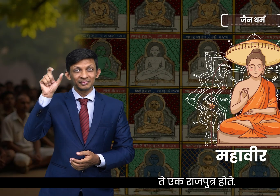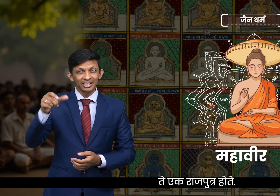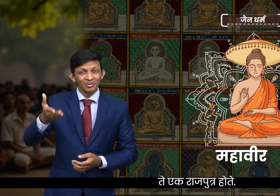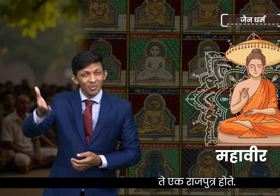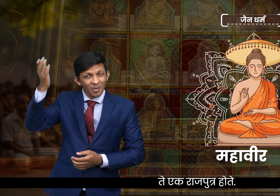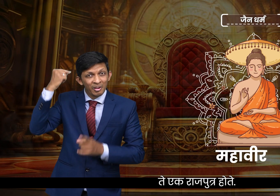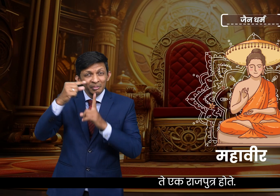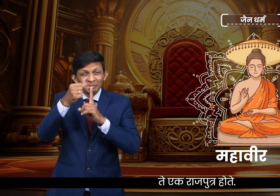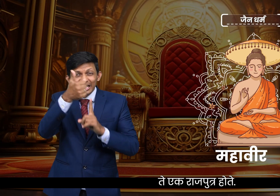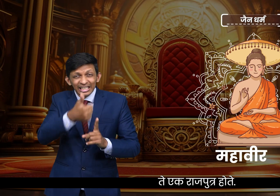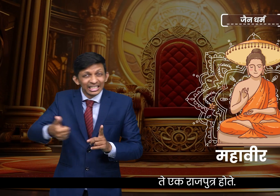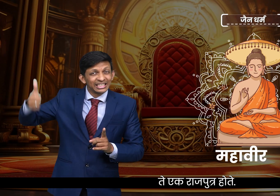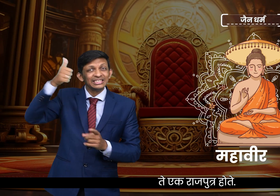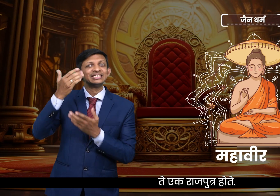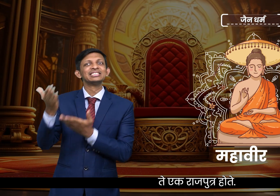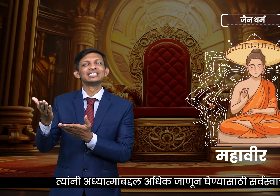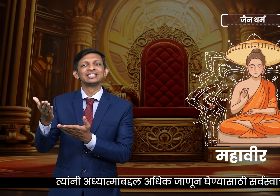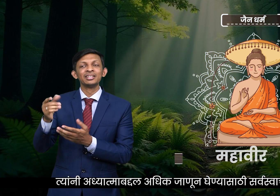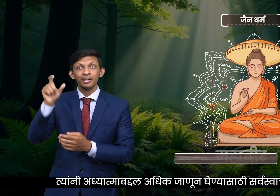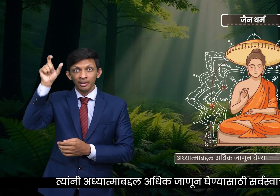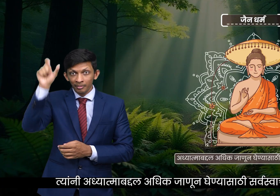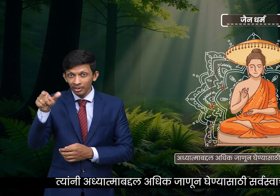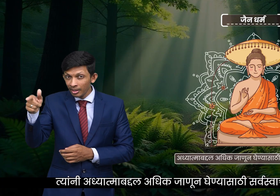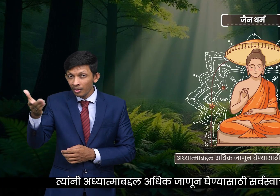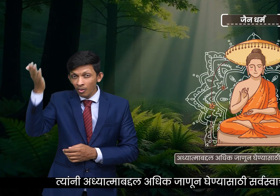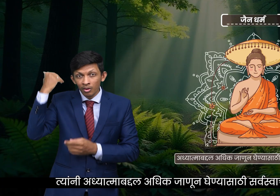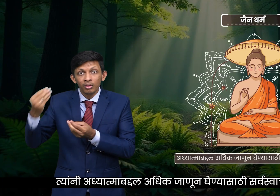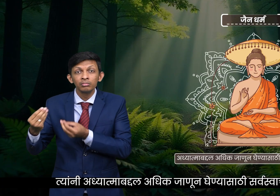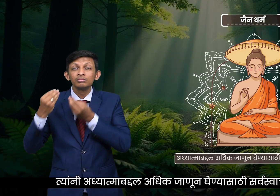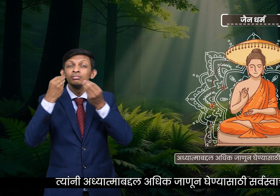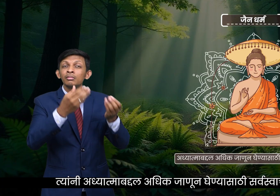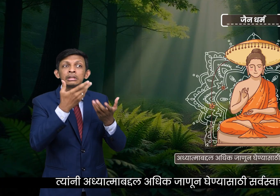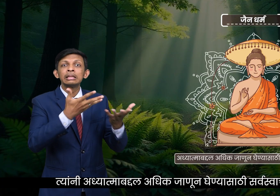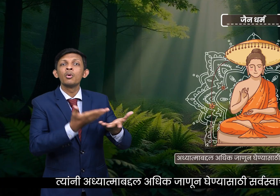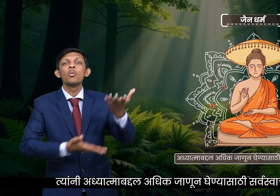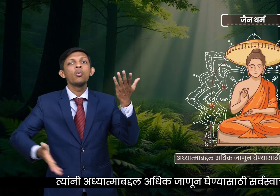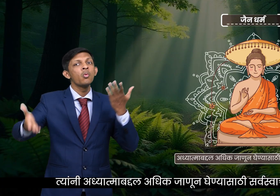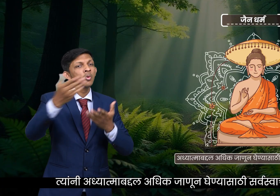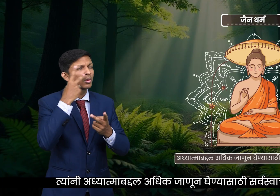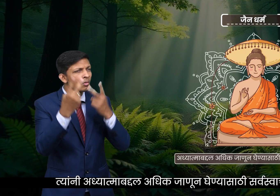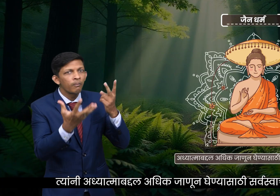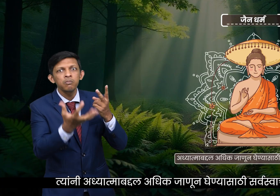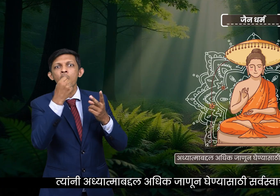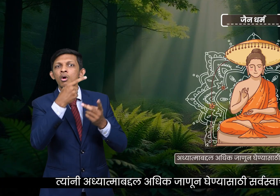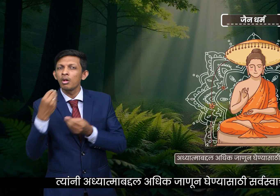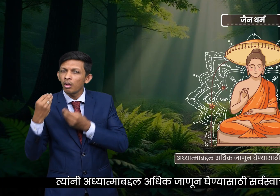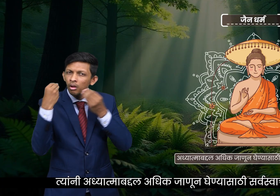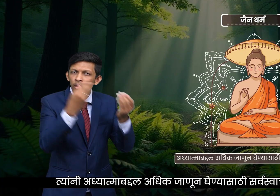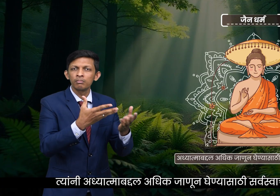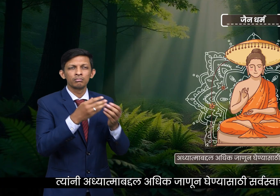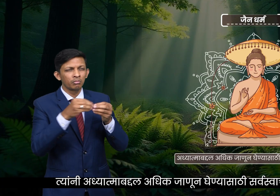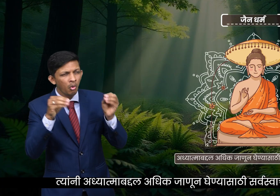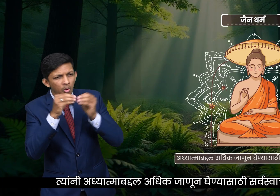ते एक राजपुत्र होते. त्यांनी अध्यात्माबद्दल अधिक जाणून घेण्यासाठी सर्वस्वाचा त्याग